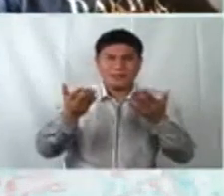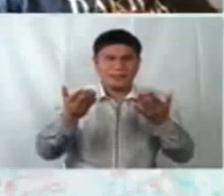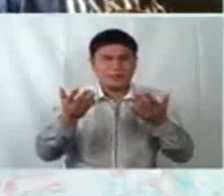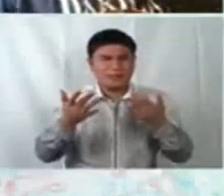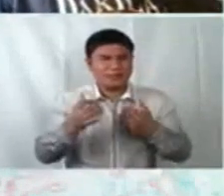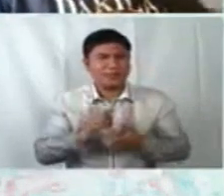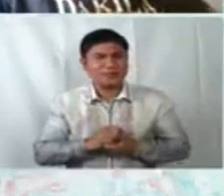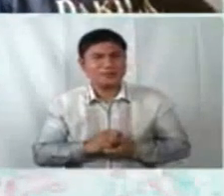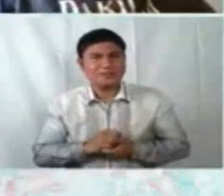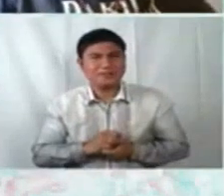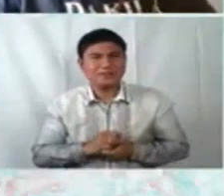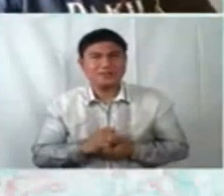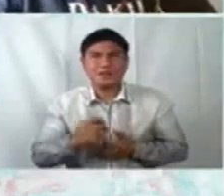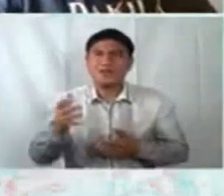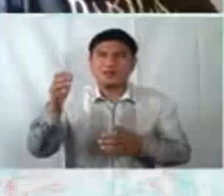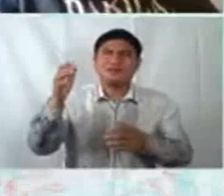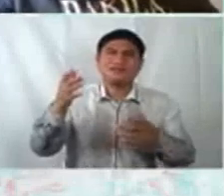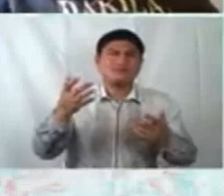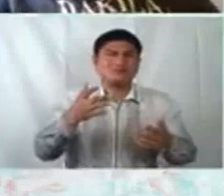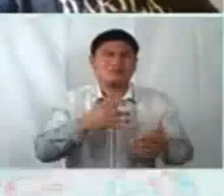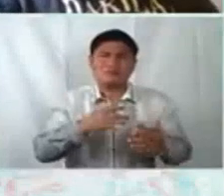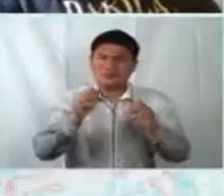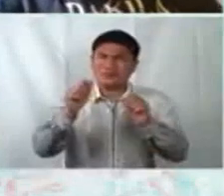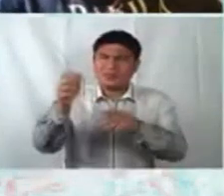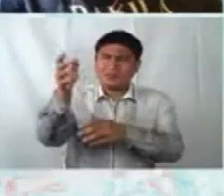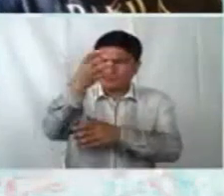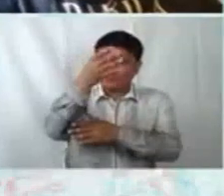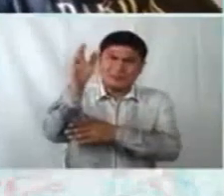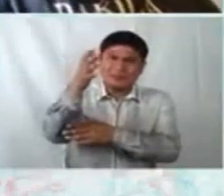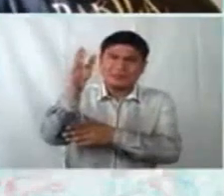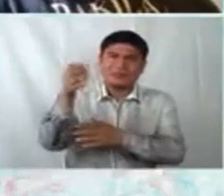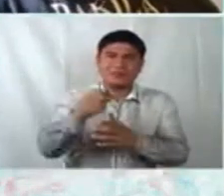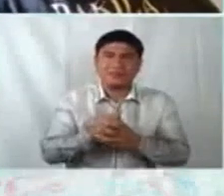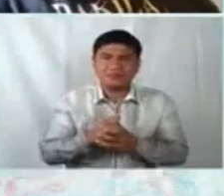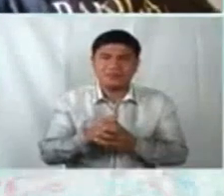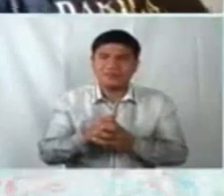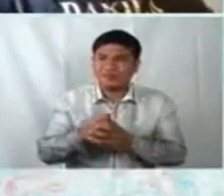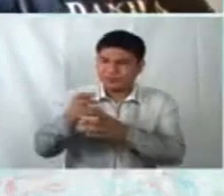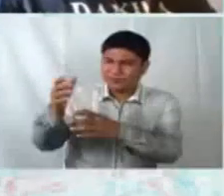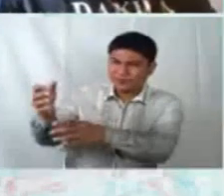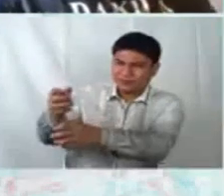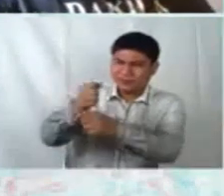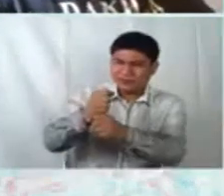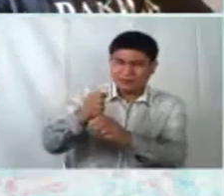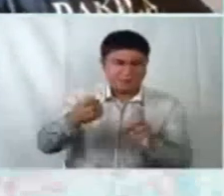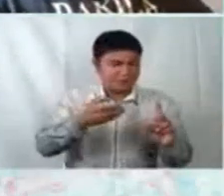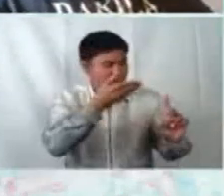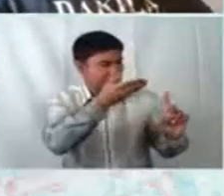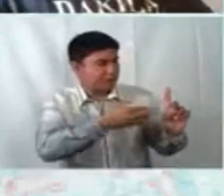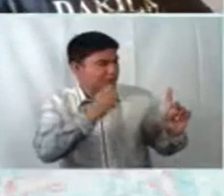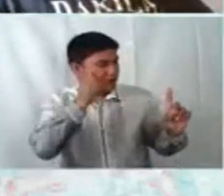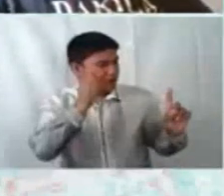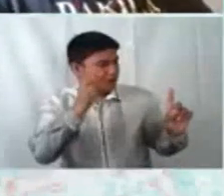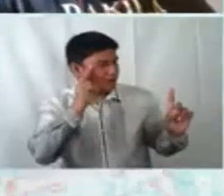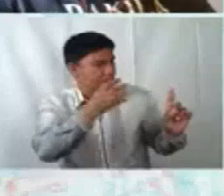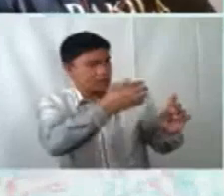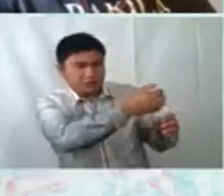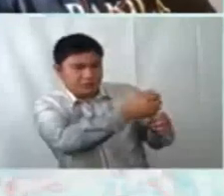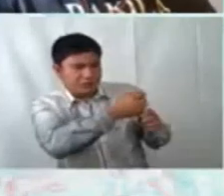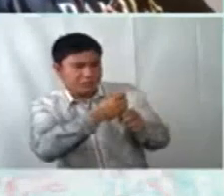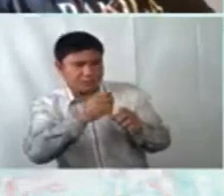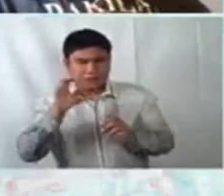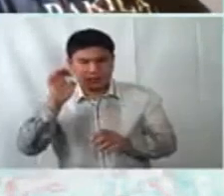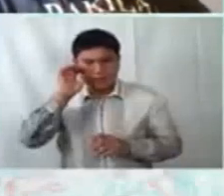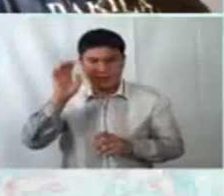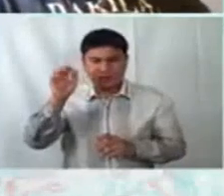na hinawakan niya talaga yun. Siguro natuwa siya, kinuha niya kay Ambrosio, di ba? Sinasabi ko rin, di ba binasa ni